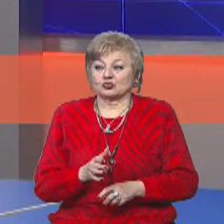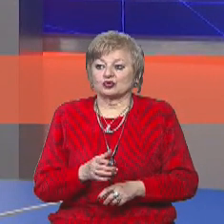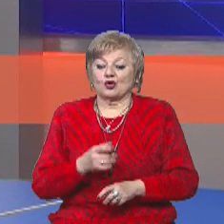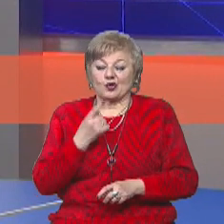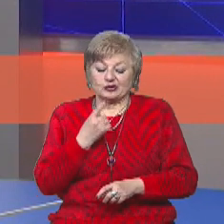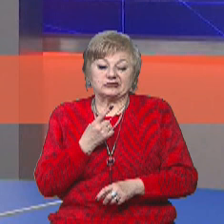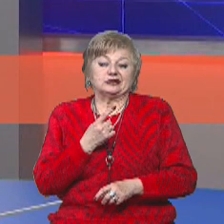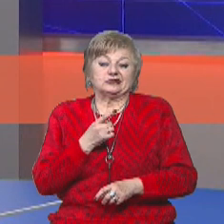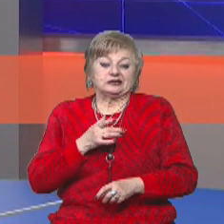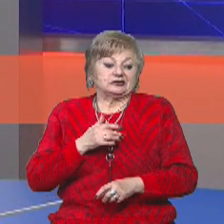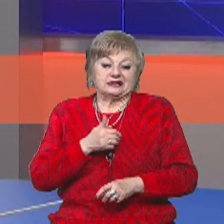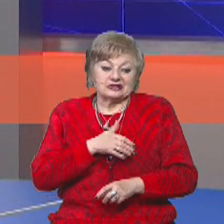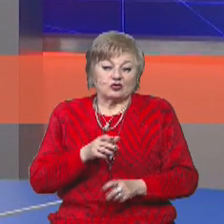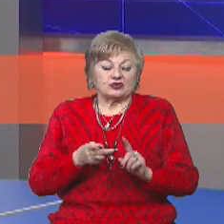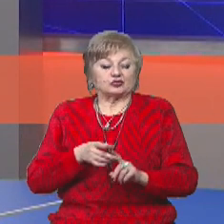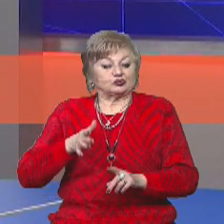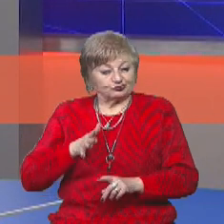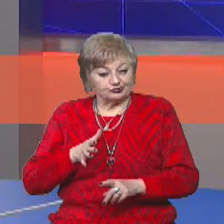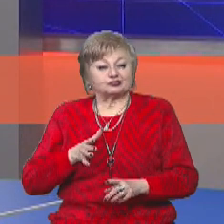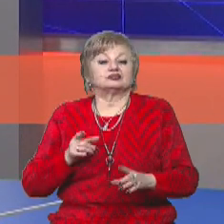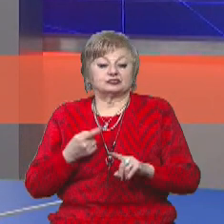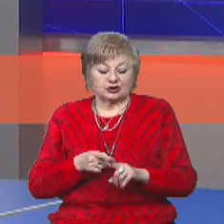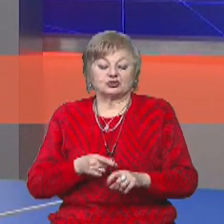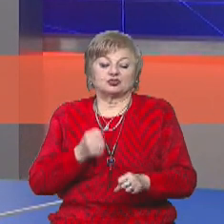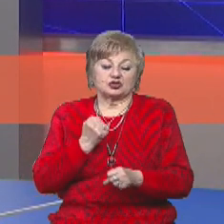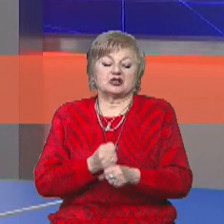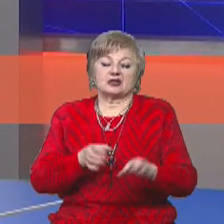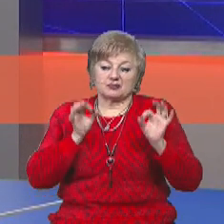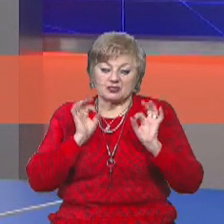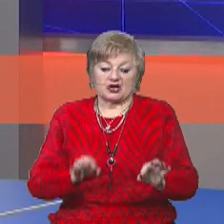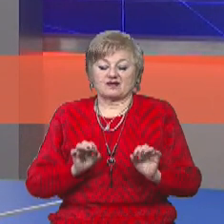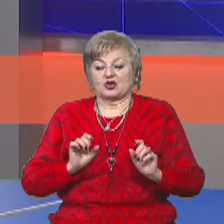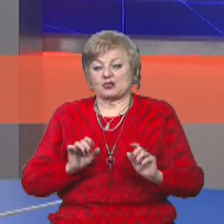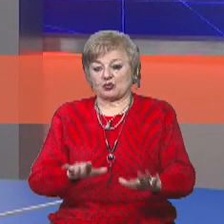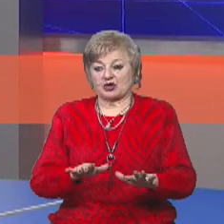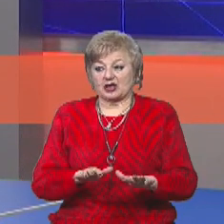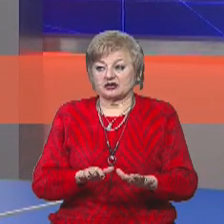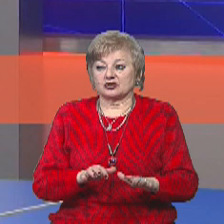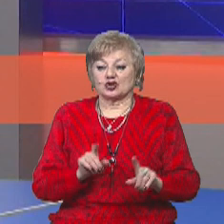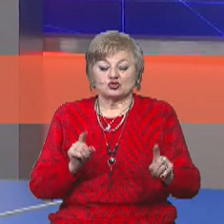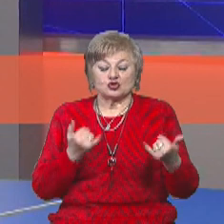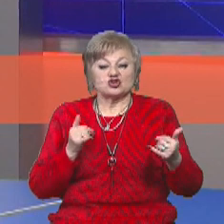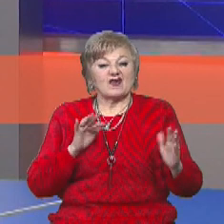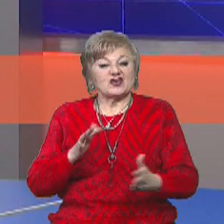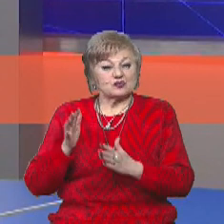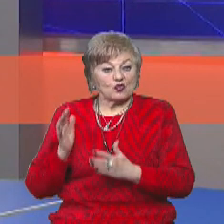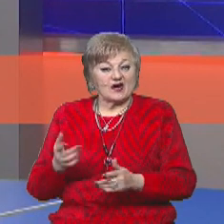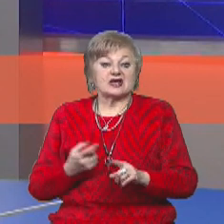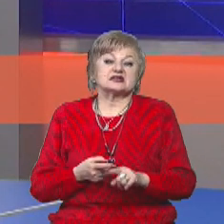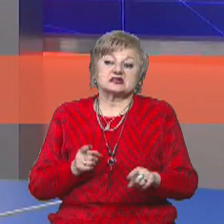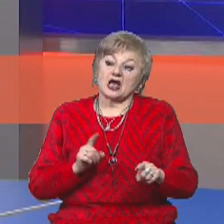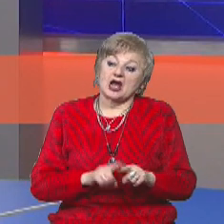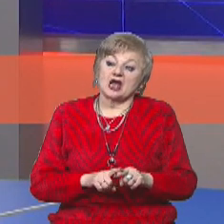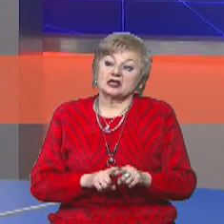другі інші вимушені будуть вживати дієвих реальних заходів. Все, що зараз відбувається, це просто... Ну,